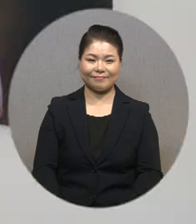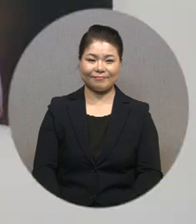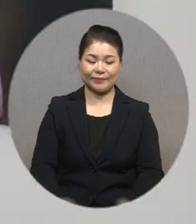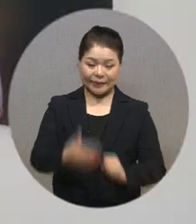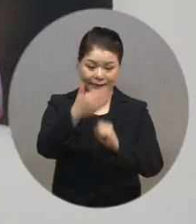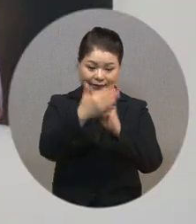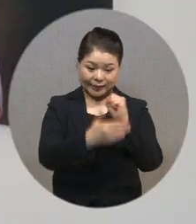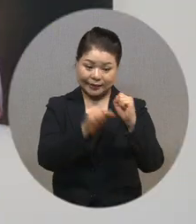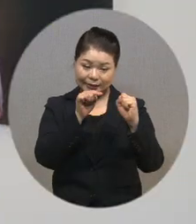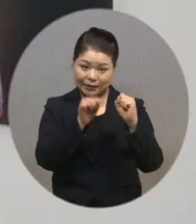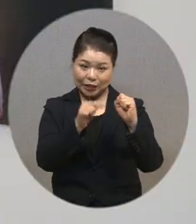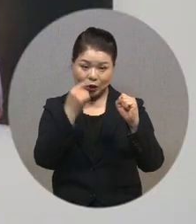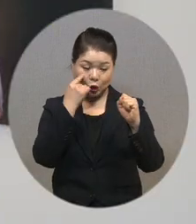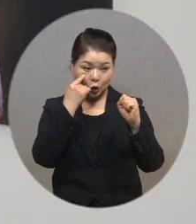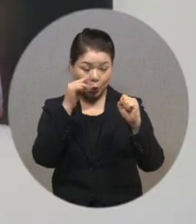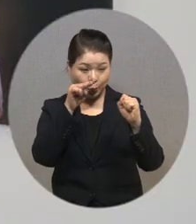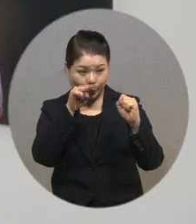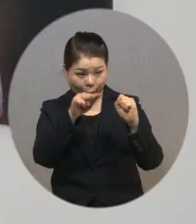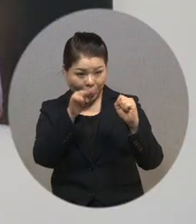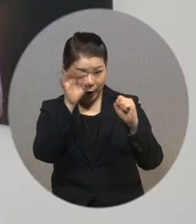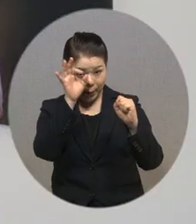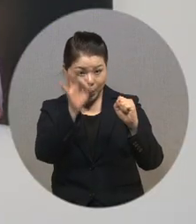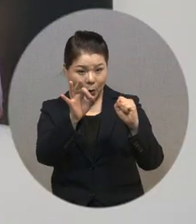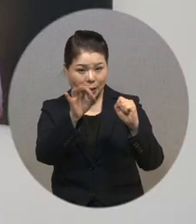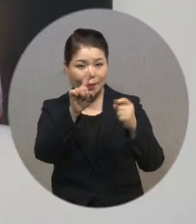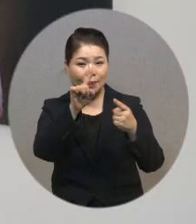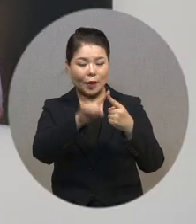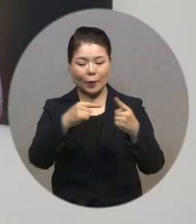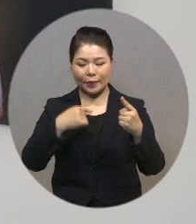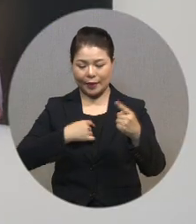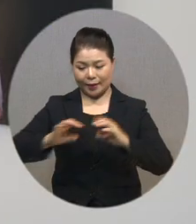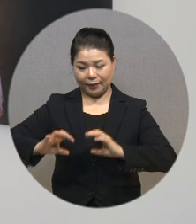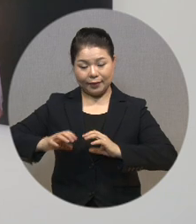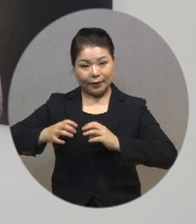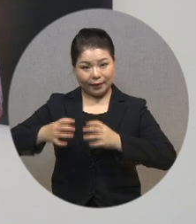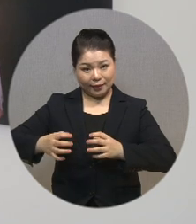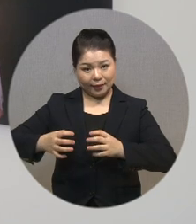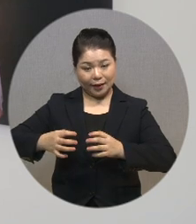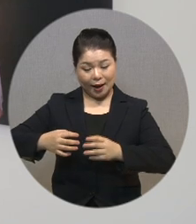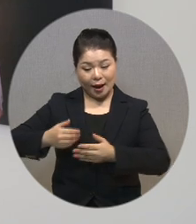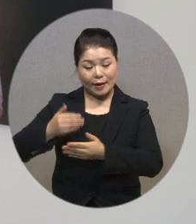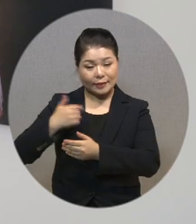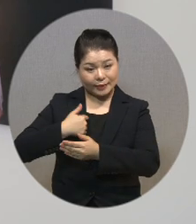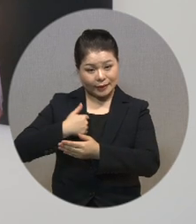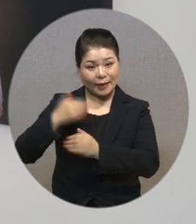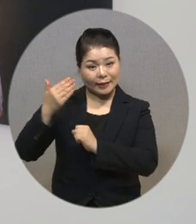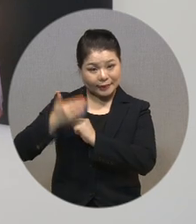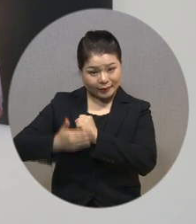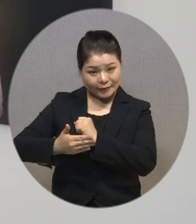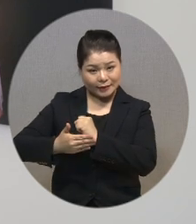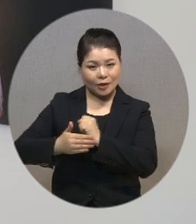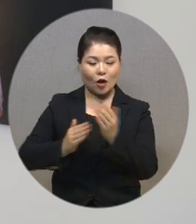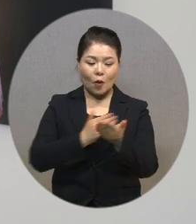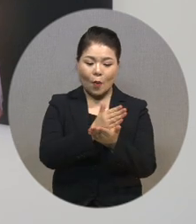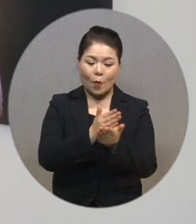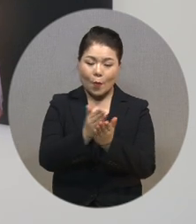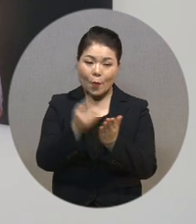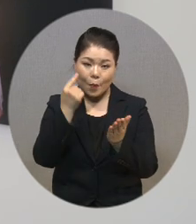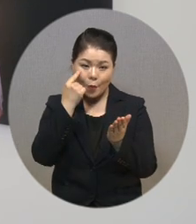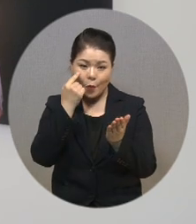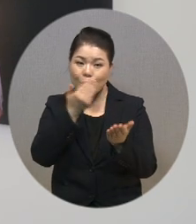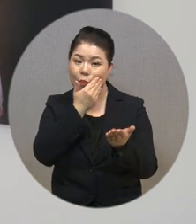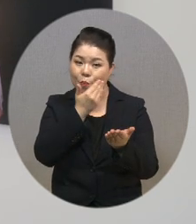사진에서는 자신의 눈을 통해 나타난 것이 곧 자신의 세계이고 작품인 만큼 다각도의 시각도